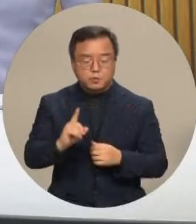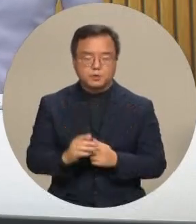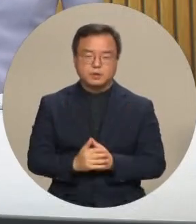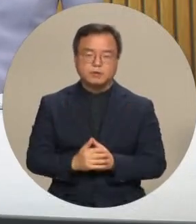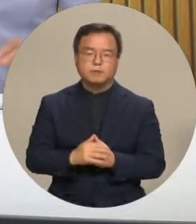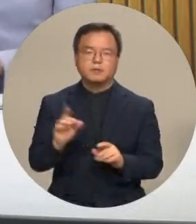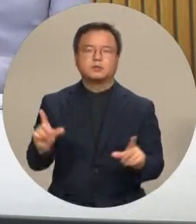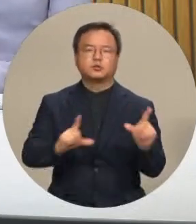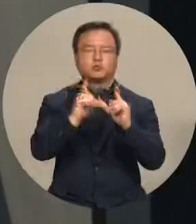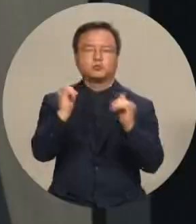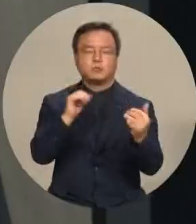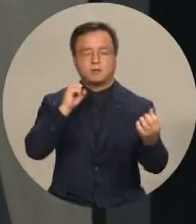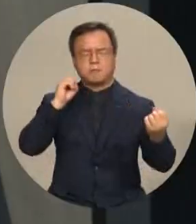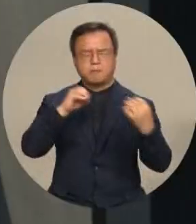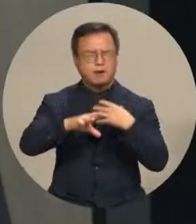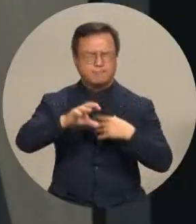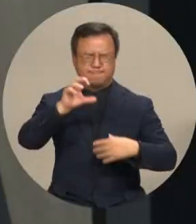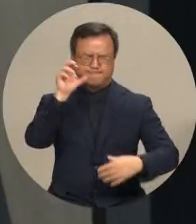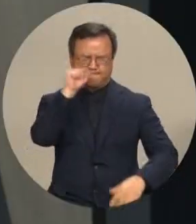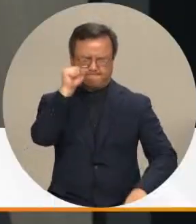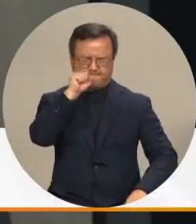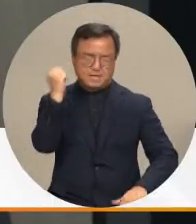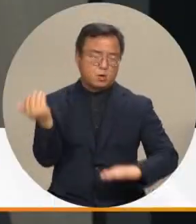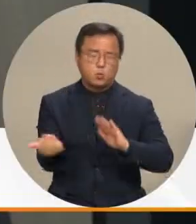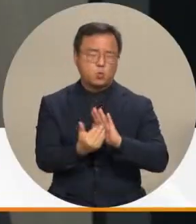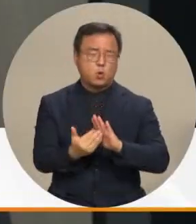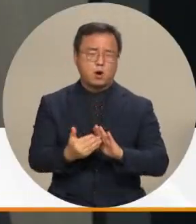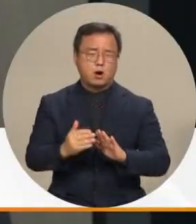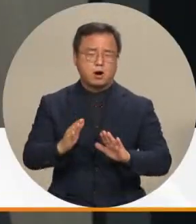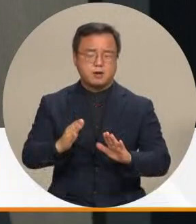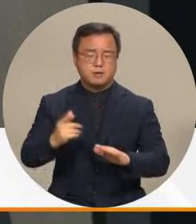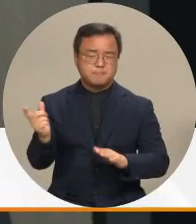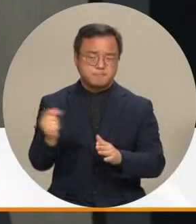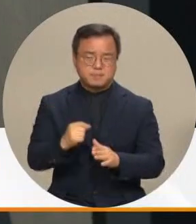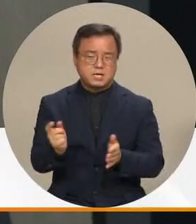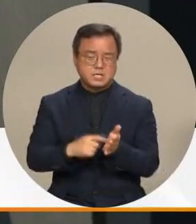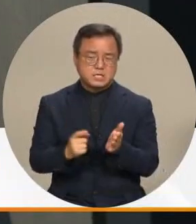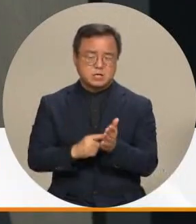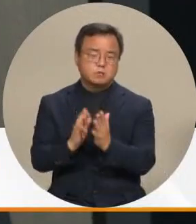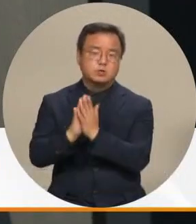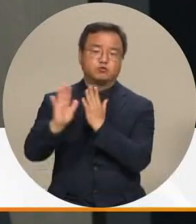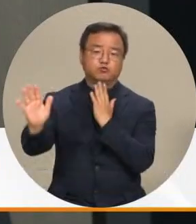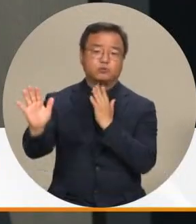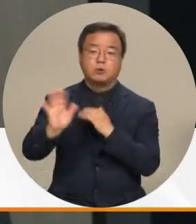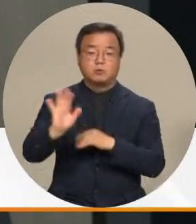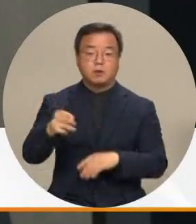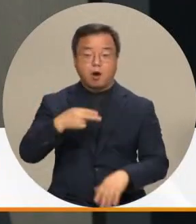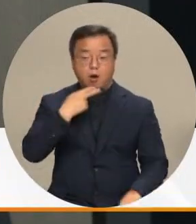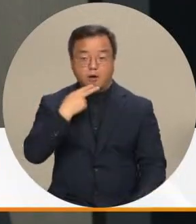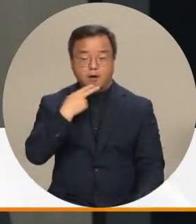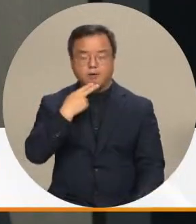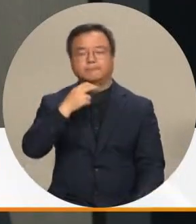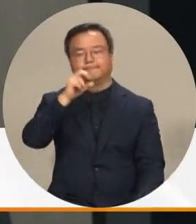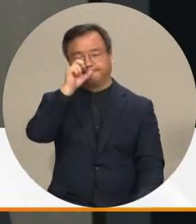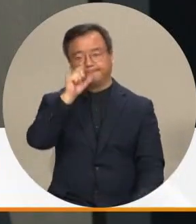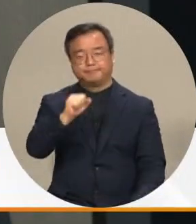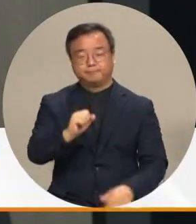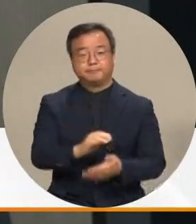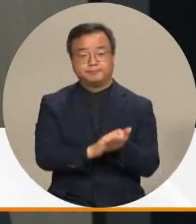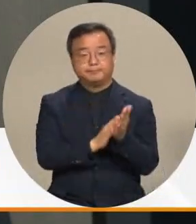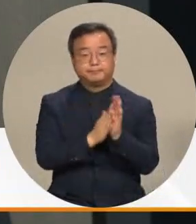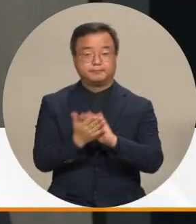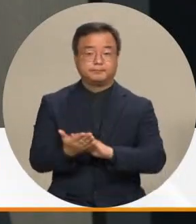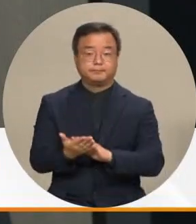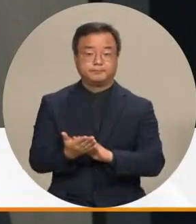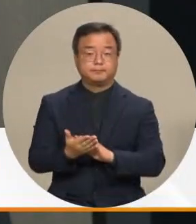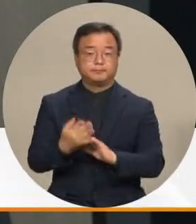주민들의 반응은 되게 최고입니다 표면적으로는 선착순 줄을 서지 않는다라는게 가장 큰 변화이구요